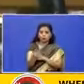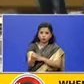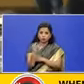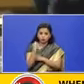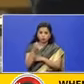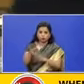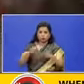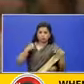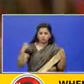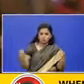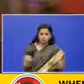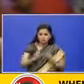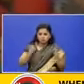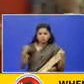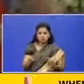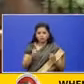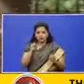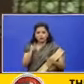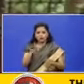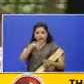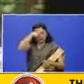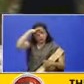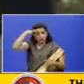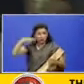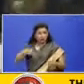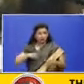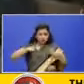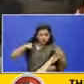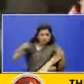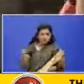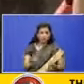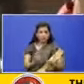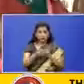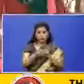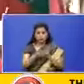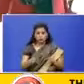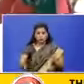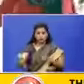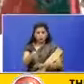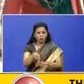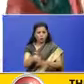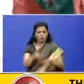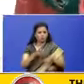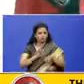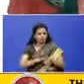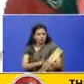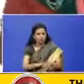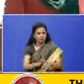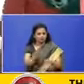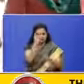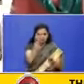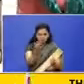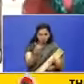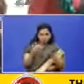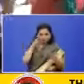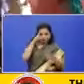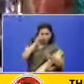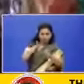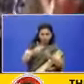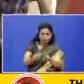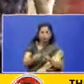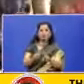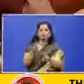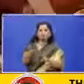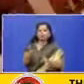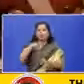उनकी मेहनत, उनका पसीना, उनकी प्रतिभा भारत को उस ऊंचाई पर लेकर